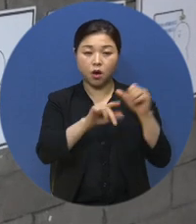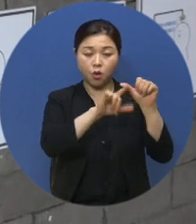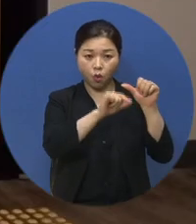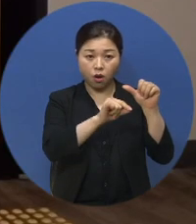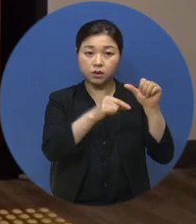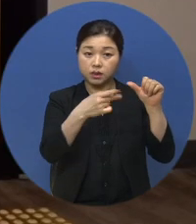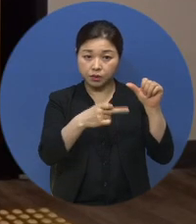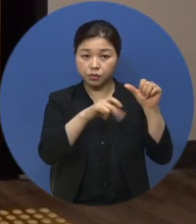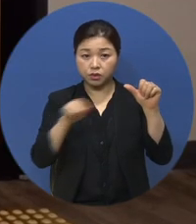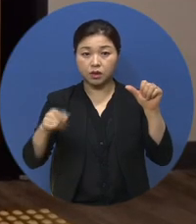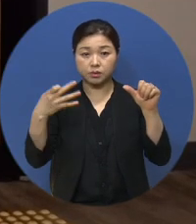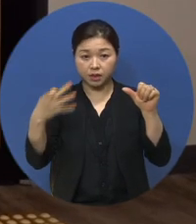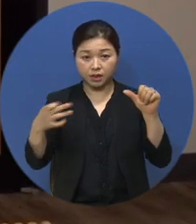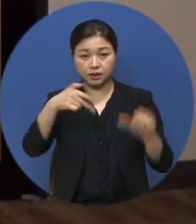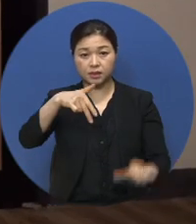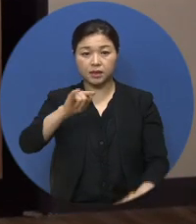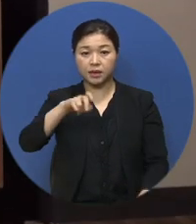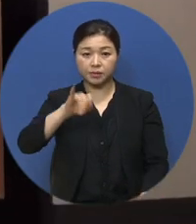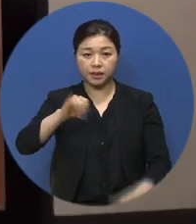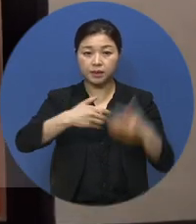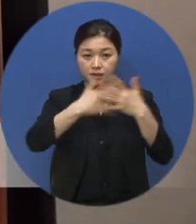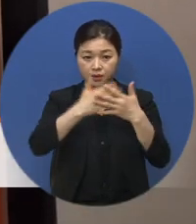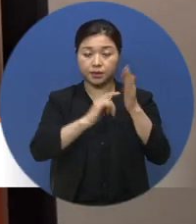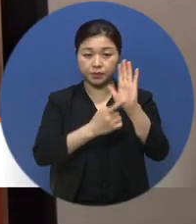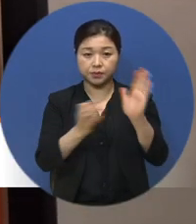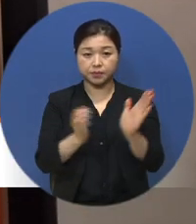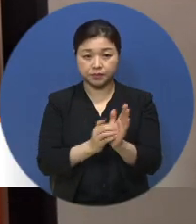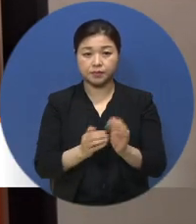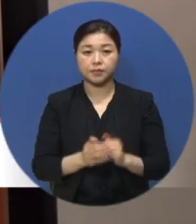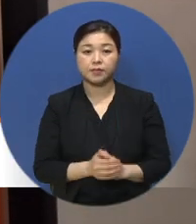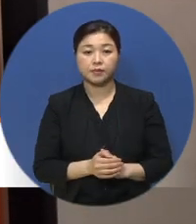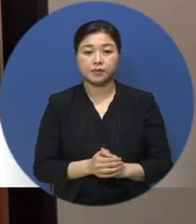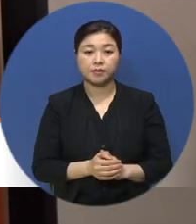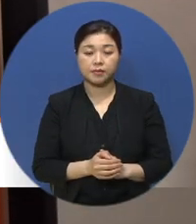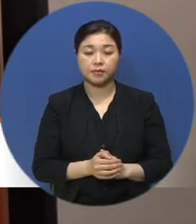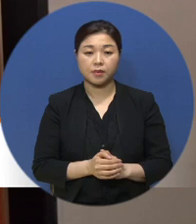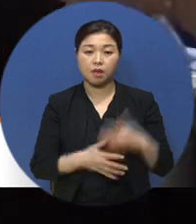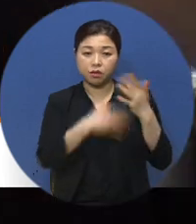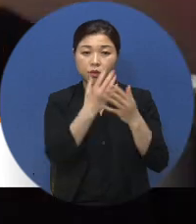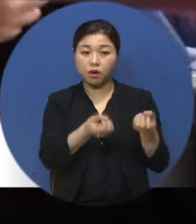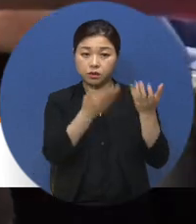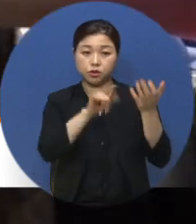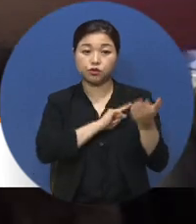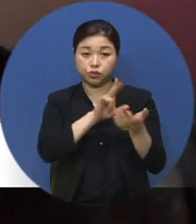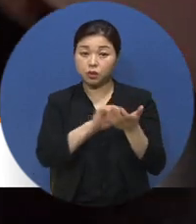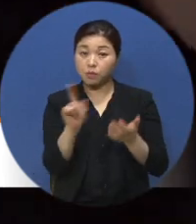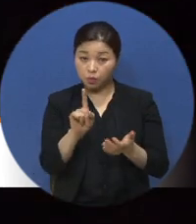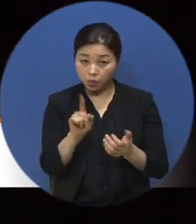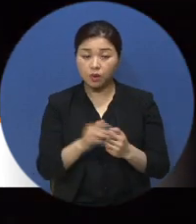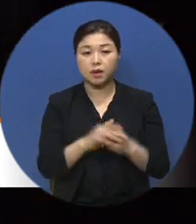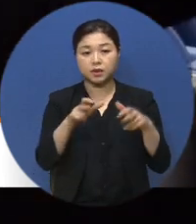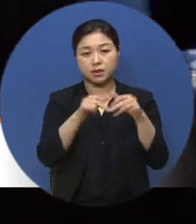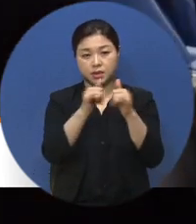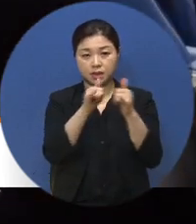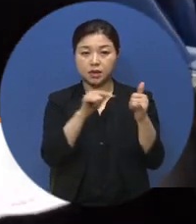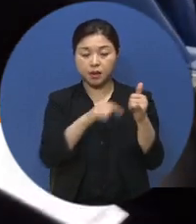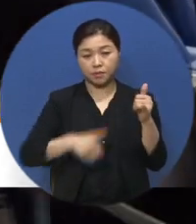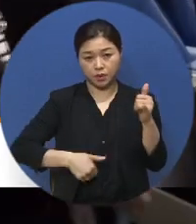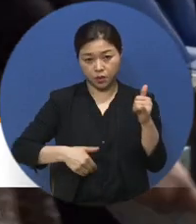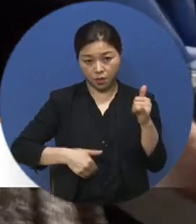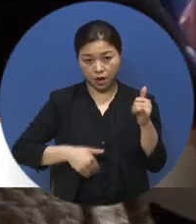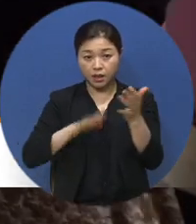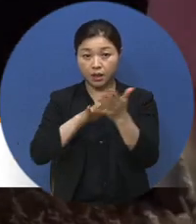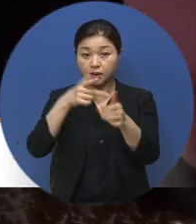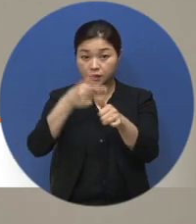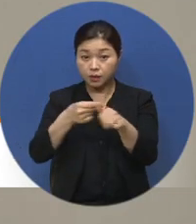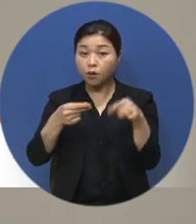14일까지 재미극장에서 진행했습니다. 이번 익산 장애인 영화제 주제는 장애인에게 필요한 백신은 함께